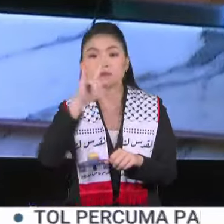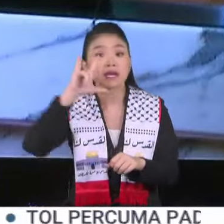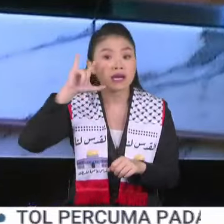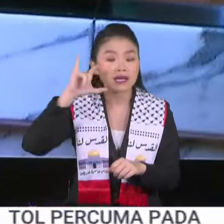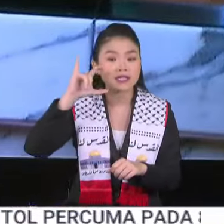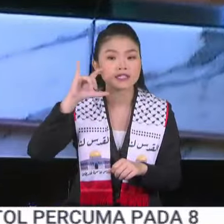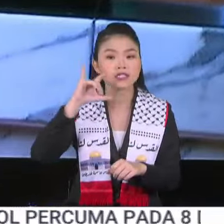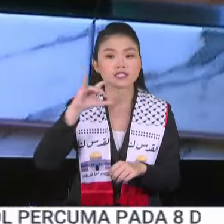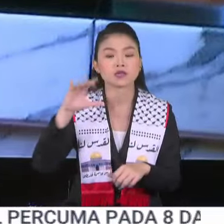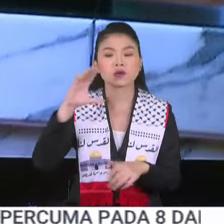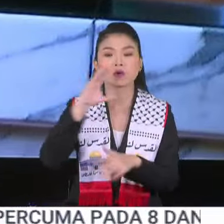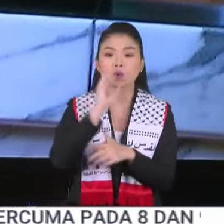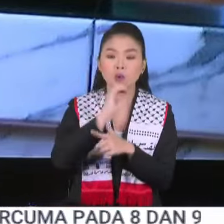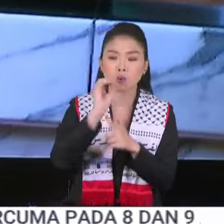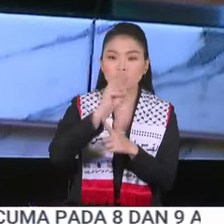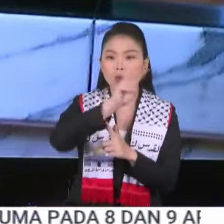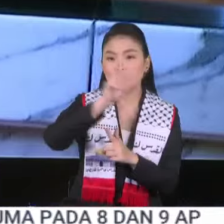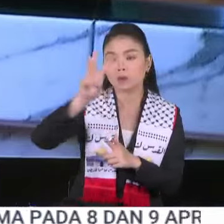Selangor serta laman web